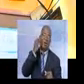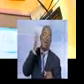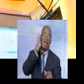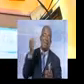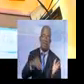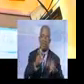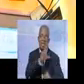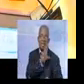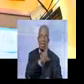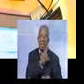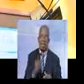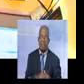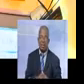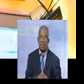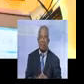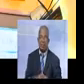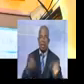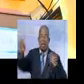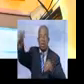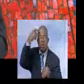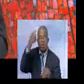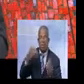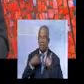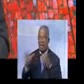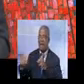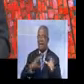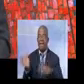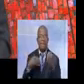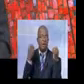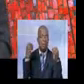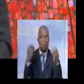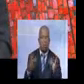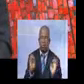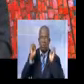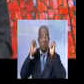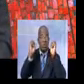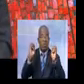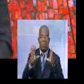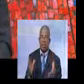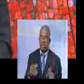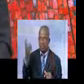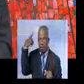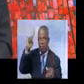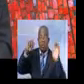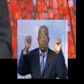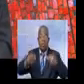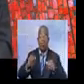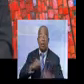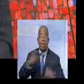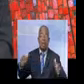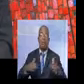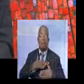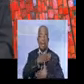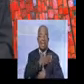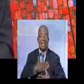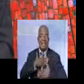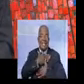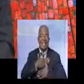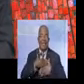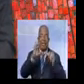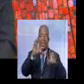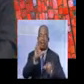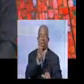matière. L'État a consenti d'importants efforts depuis quelques années pour loger ses personnels, mais il apparaît qu'il y a